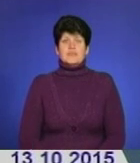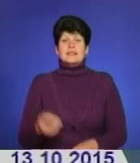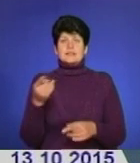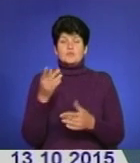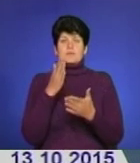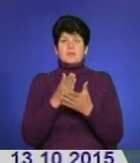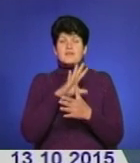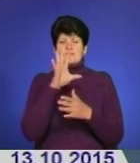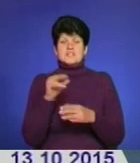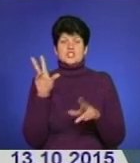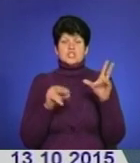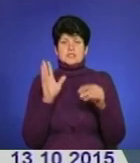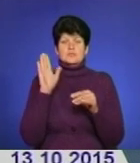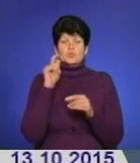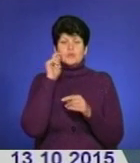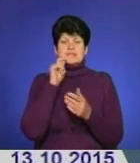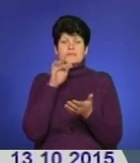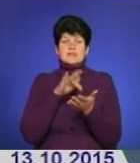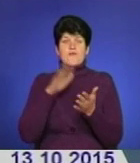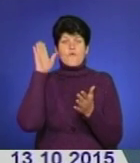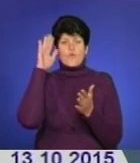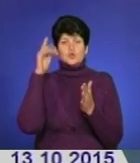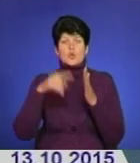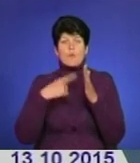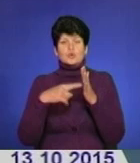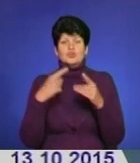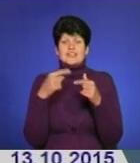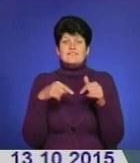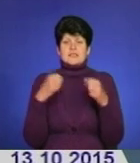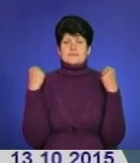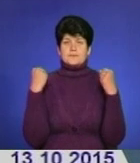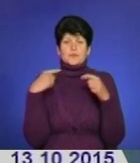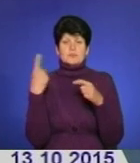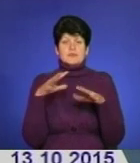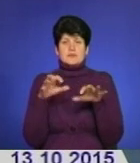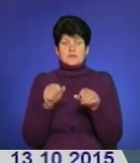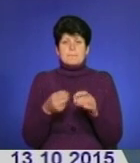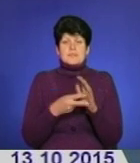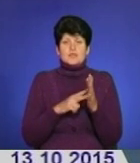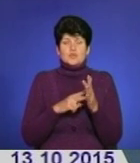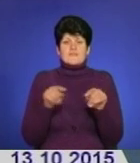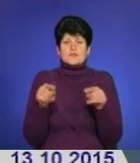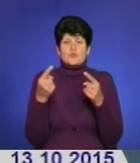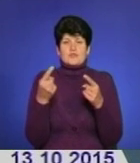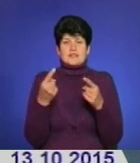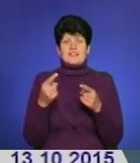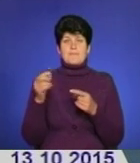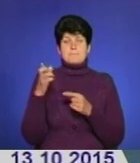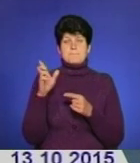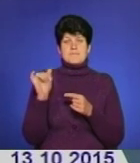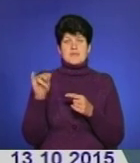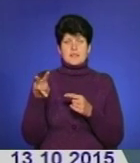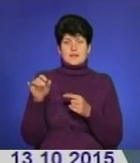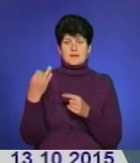Тернопільщина має всі шанси стати українським центром водно-моторних видів спорту. Обласна влада планує відновити у Білій грибний канал, відремонтувати